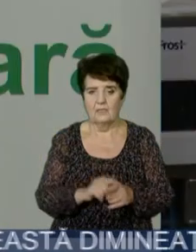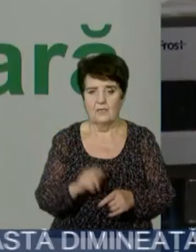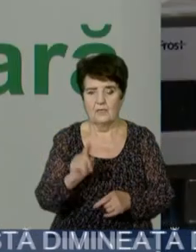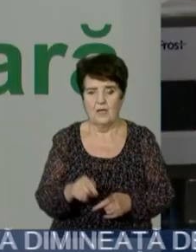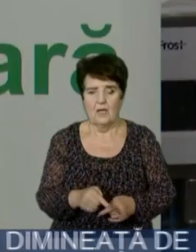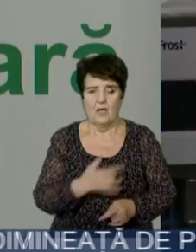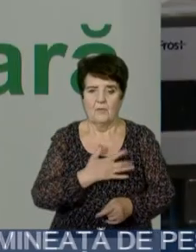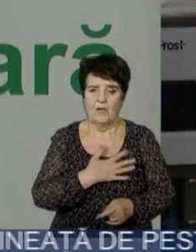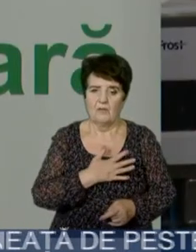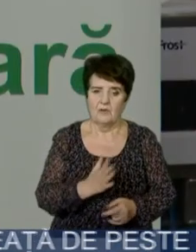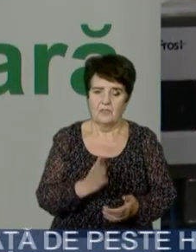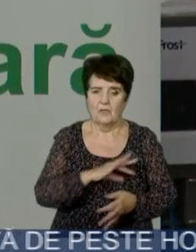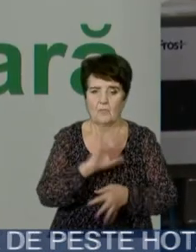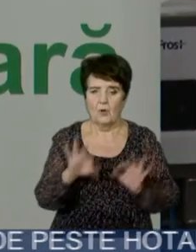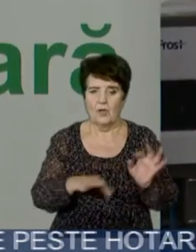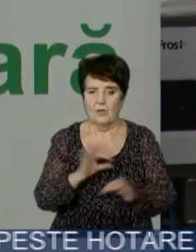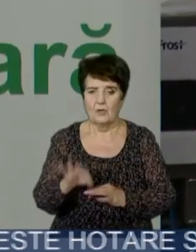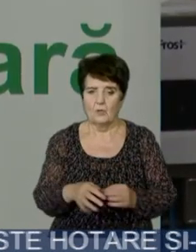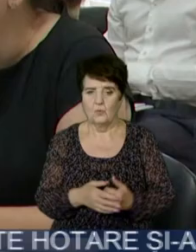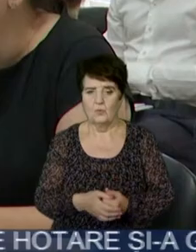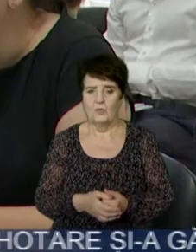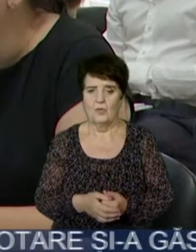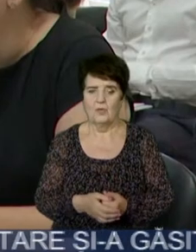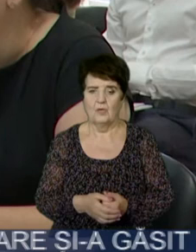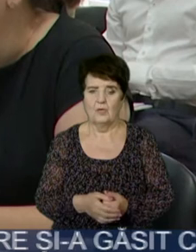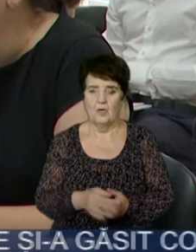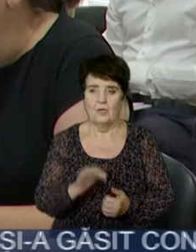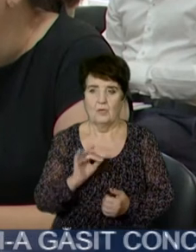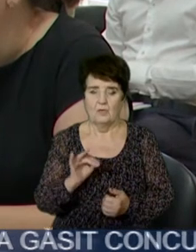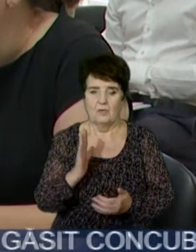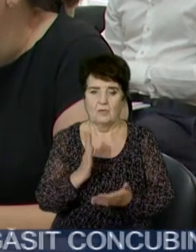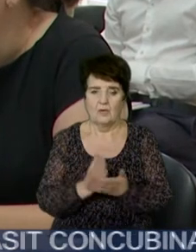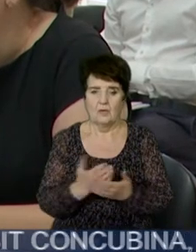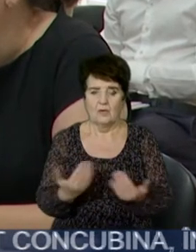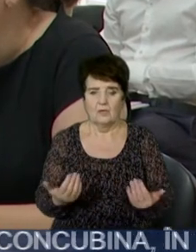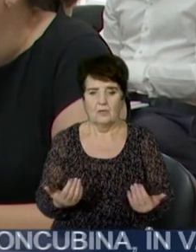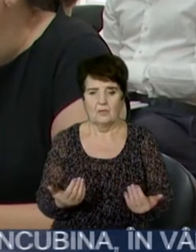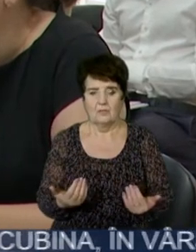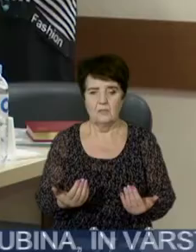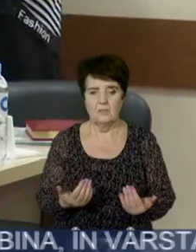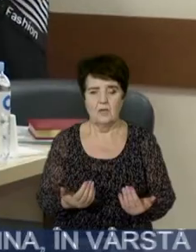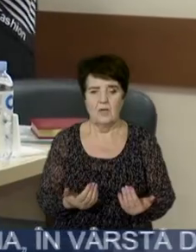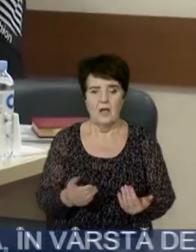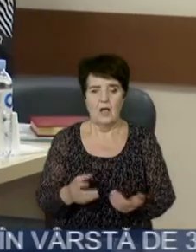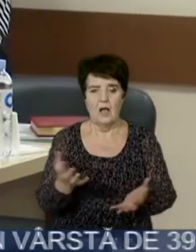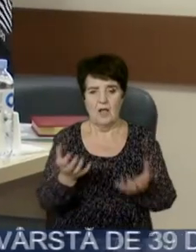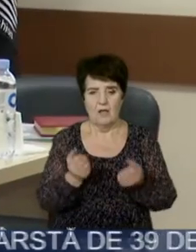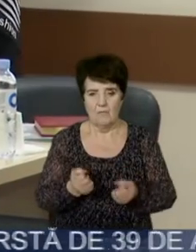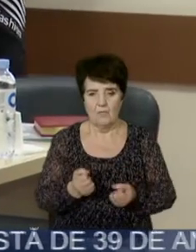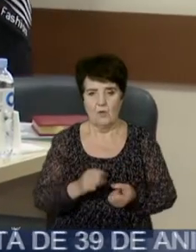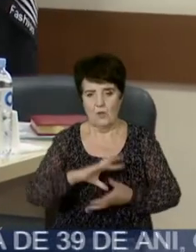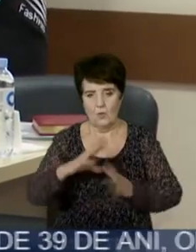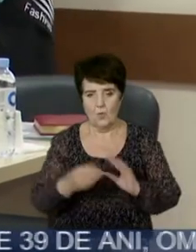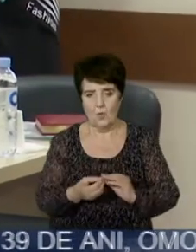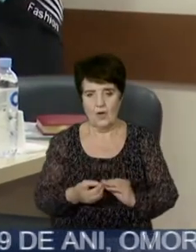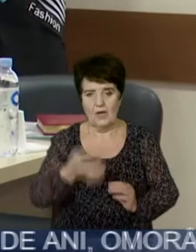proprietate privată. La sfârșitul proiectului, toți cei din sectorul public vor avea informații ample despre bunurile care le au. Reevaluarea va fi efectuată de